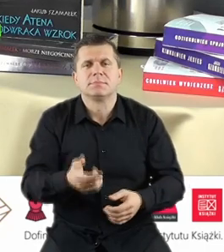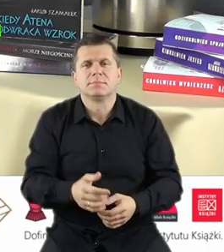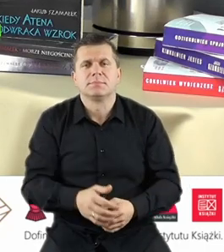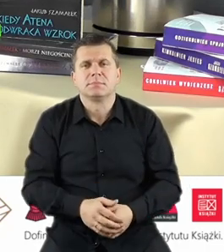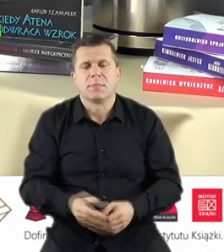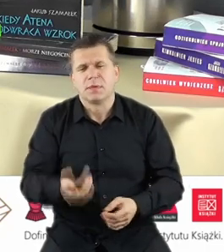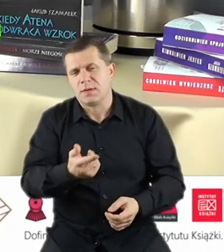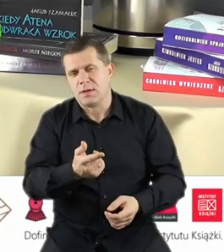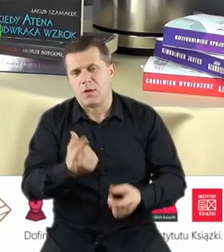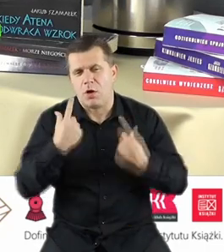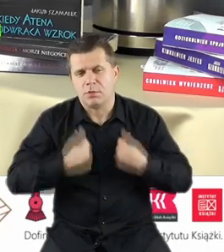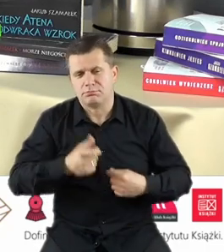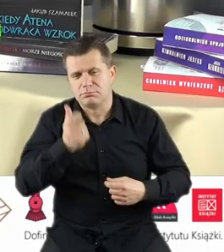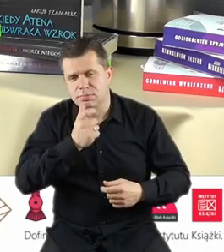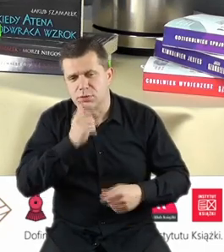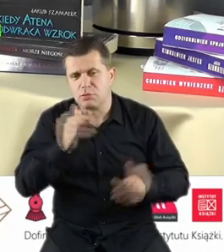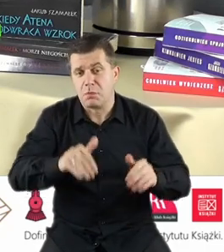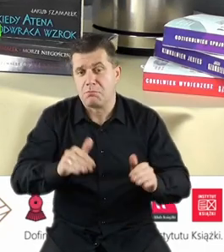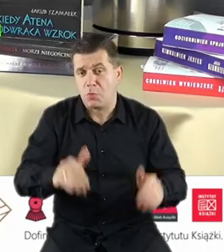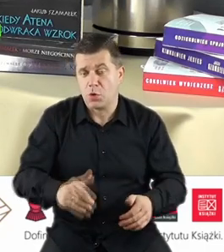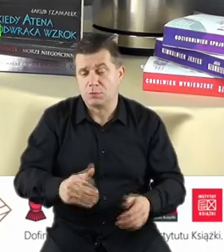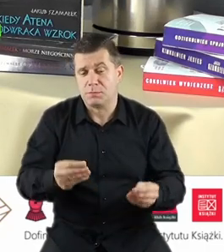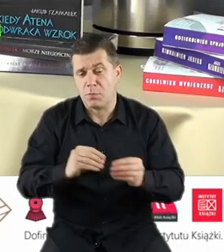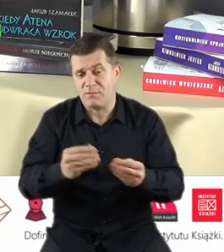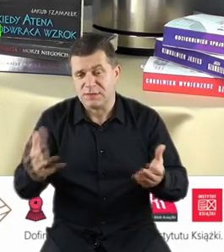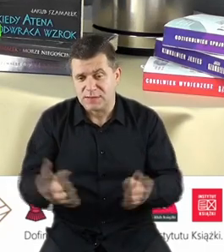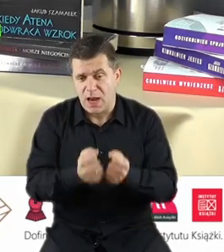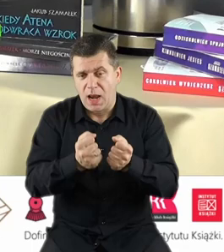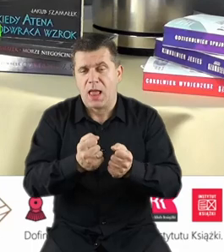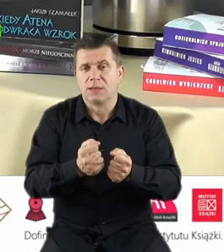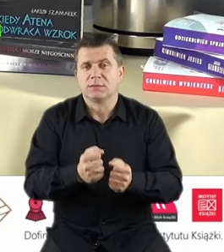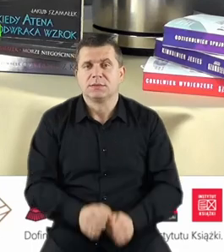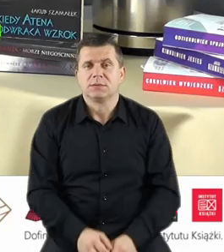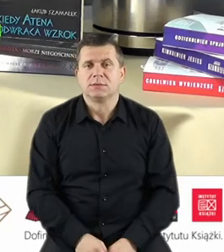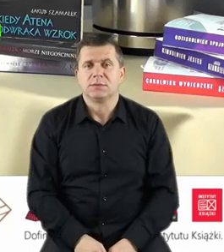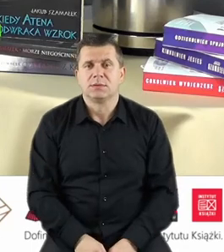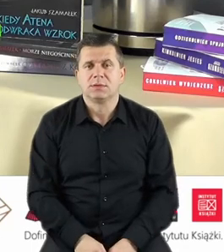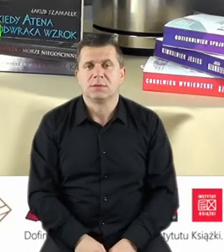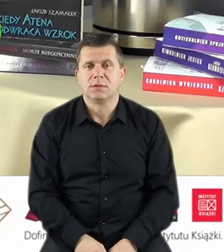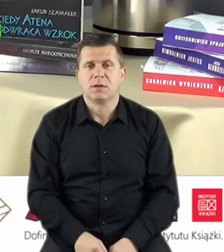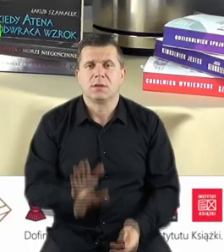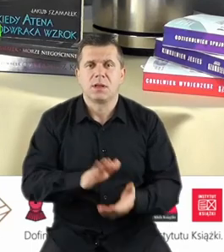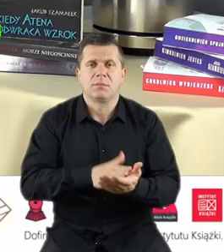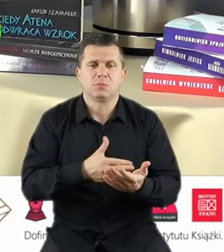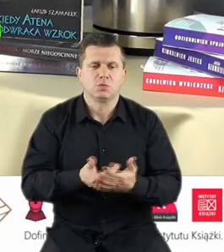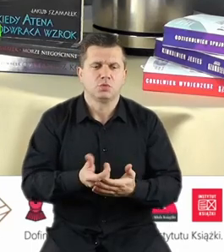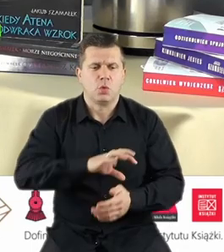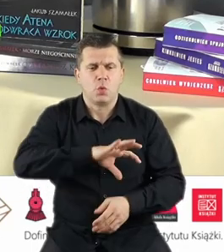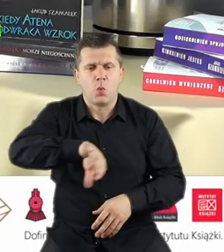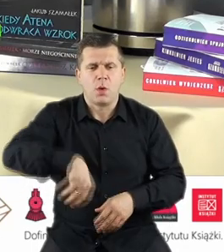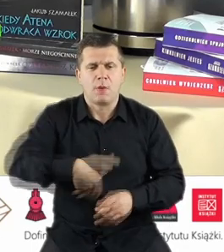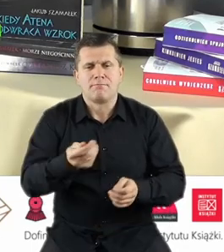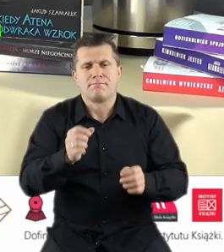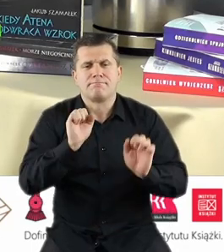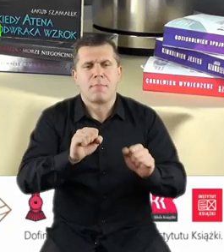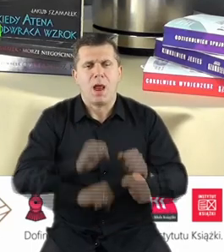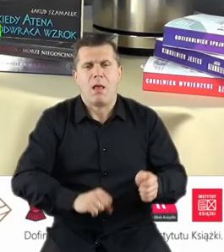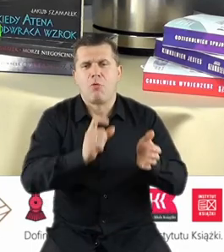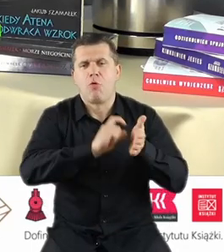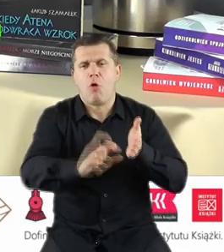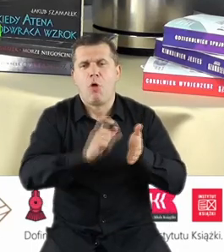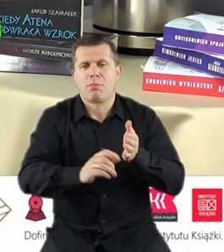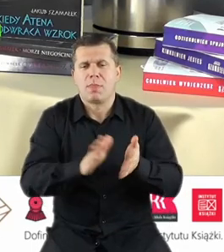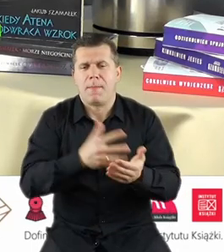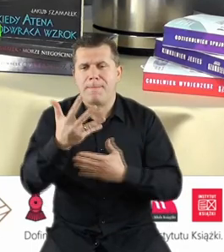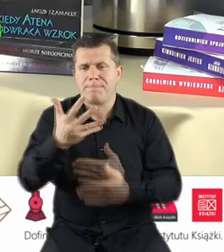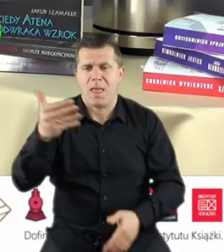podejrzanych osobników i no i kto wie, może ten portfel by się znalazł, ale w momencie, kiedy ktoś ukradł nam z konta 5